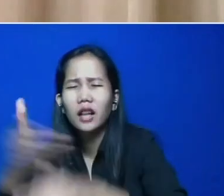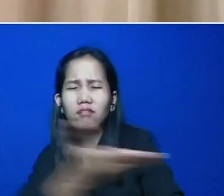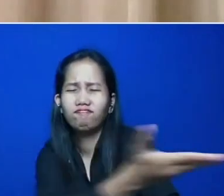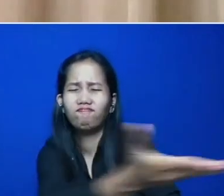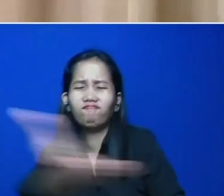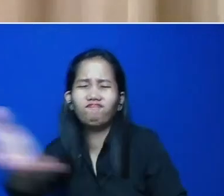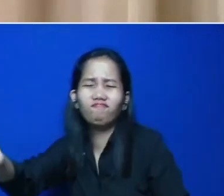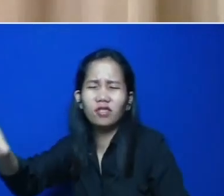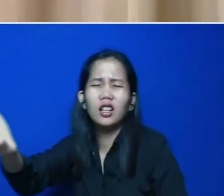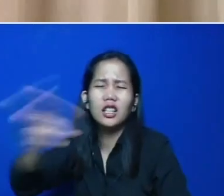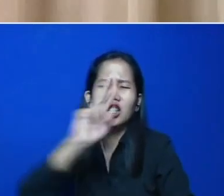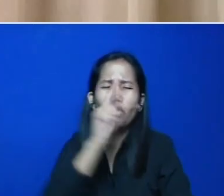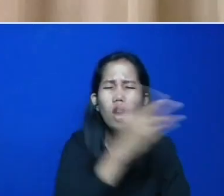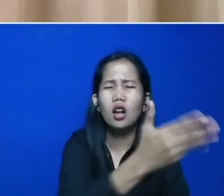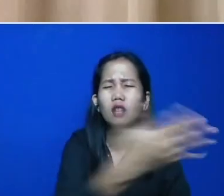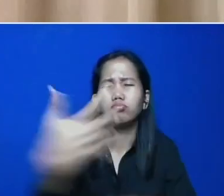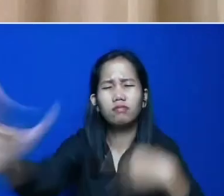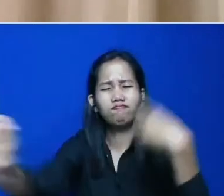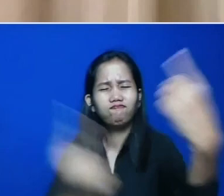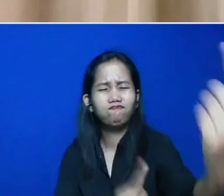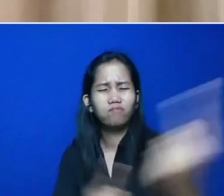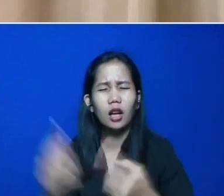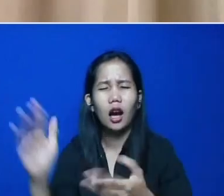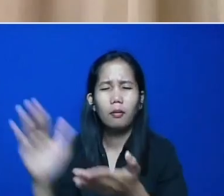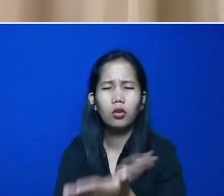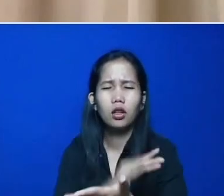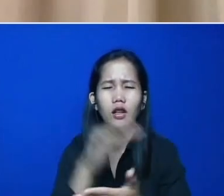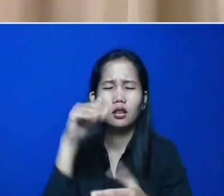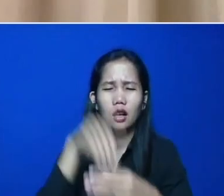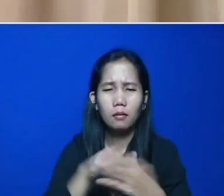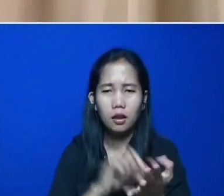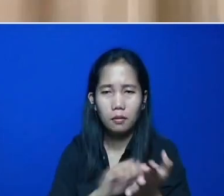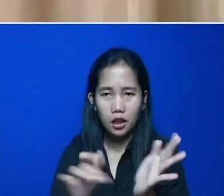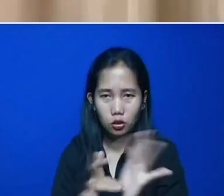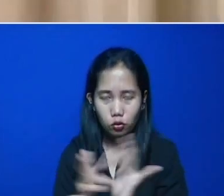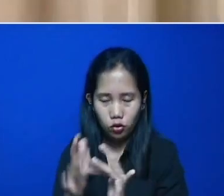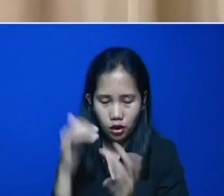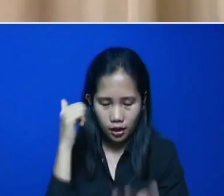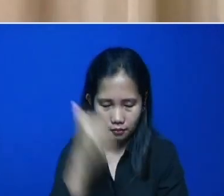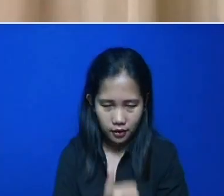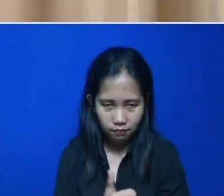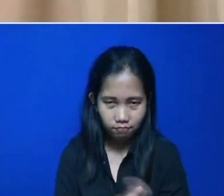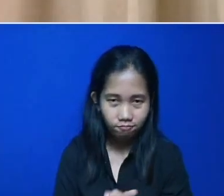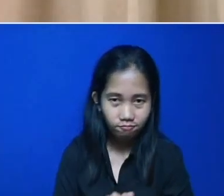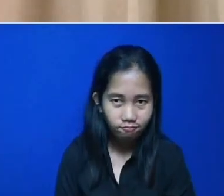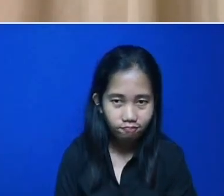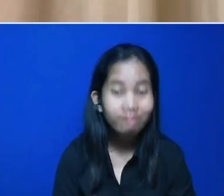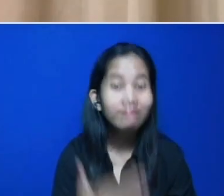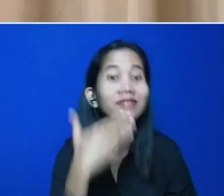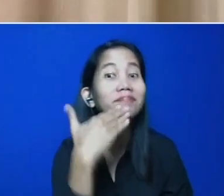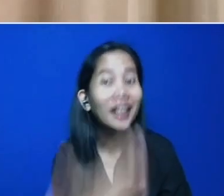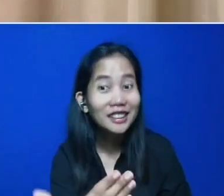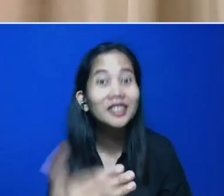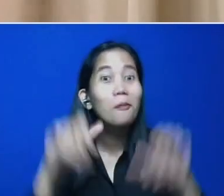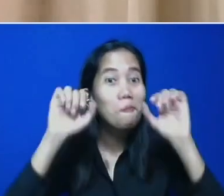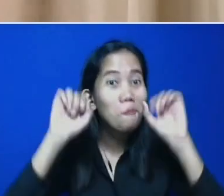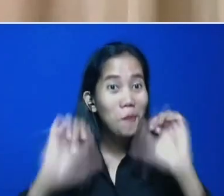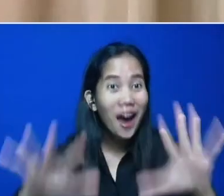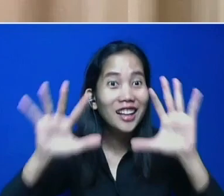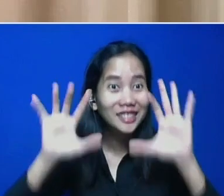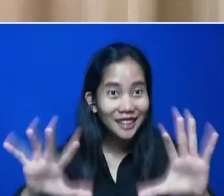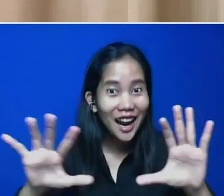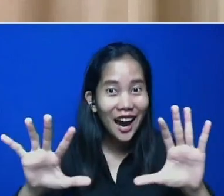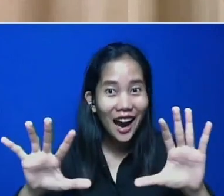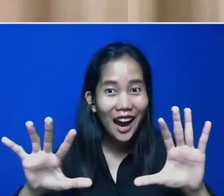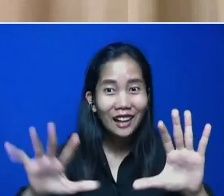nama Tuhan Yesus kami berdoa Amin Terima kasih banyak Kiranya Tuhan memberkati kita